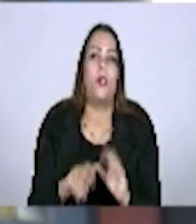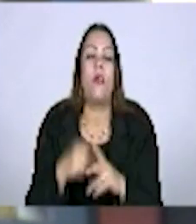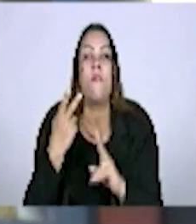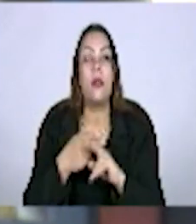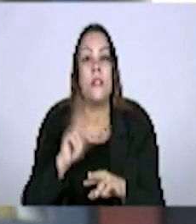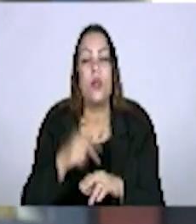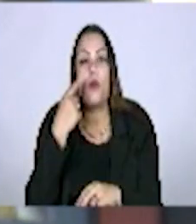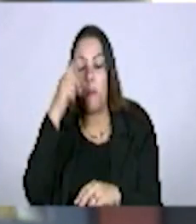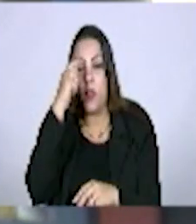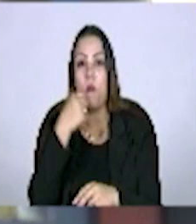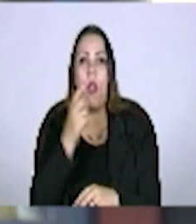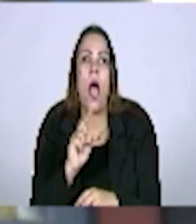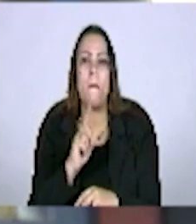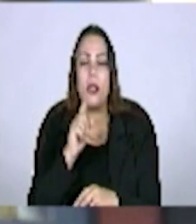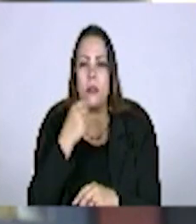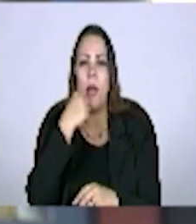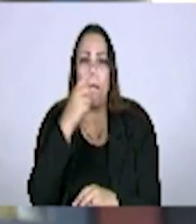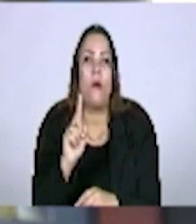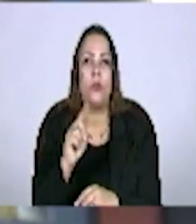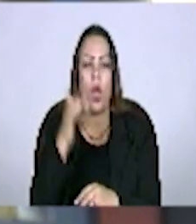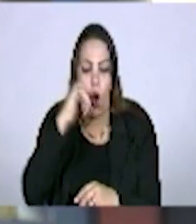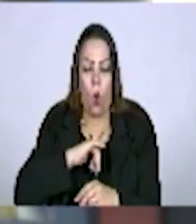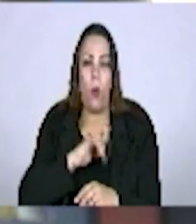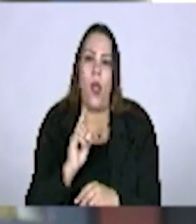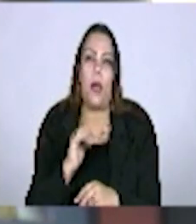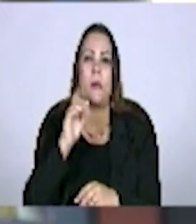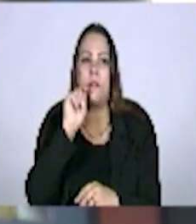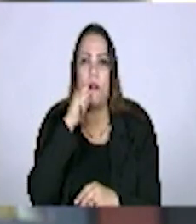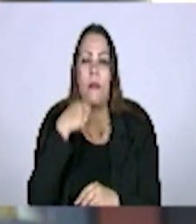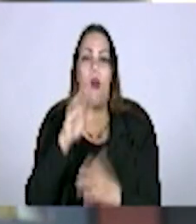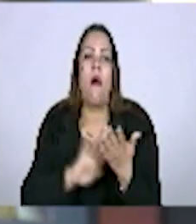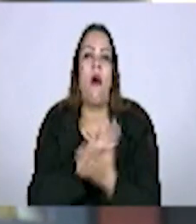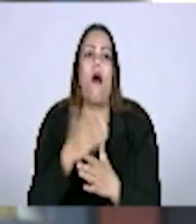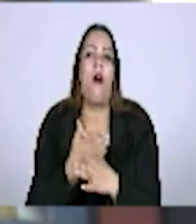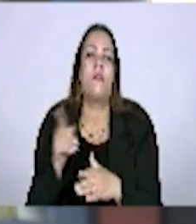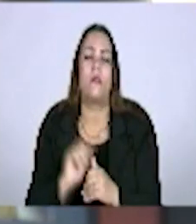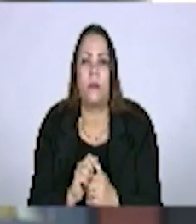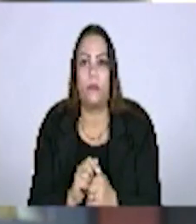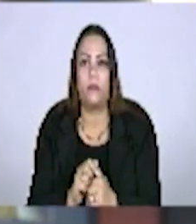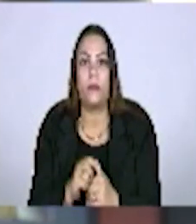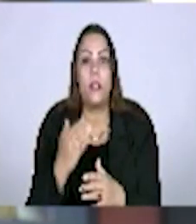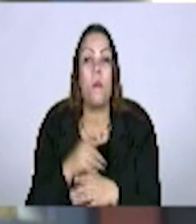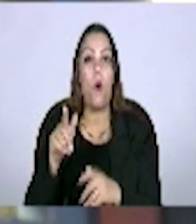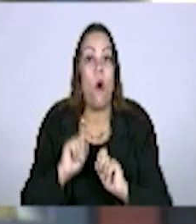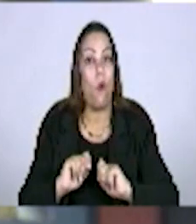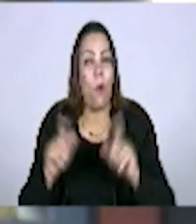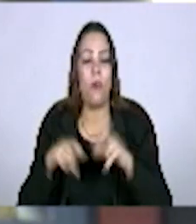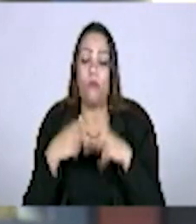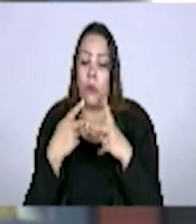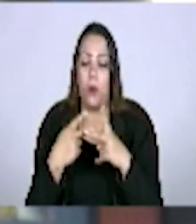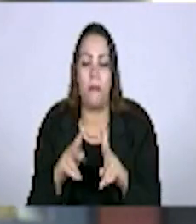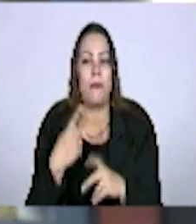بتعترض في صمت وده نوع انا يعني بعتبره من الخطوره بمكان لان هو يظهر الولاء